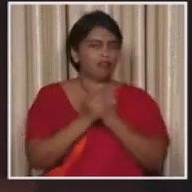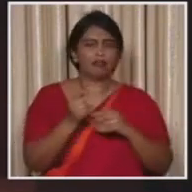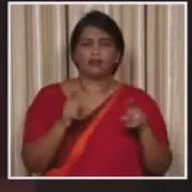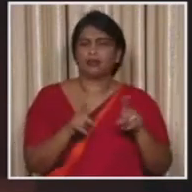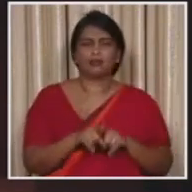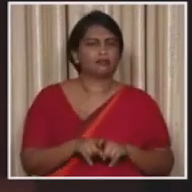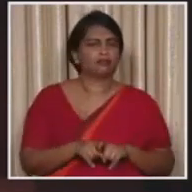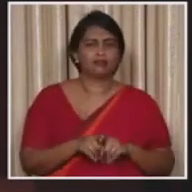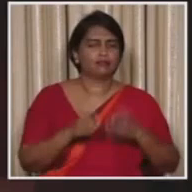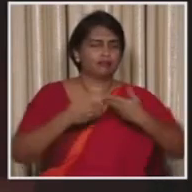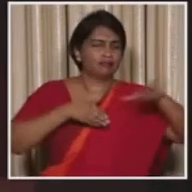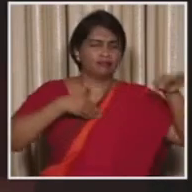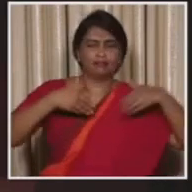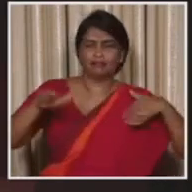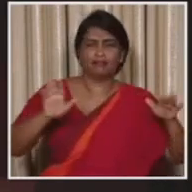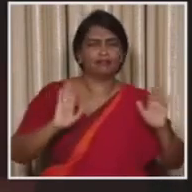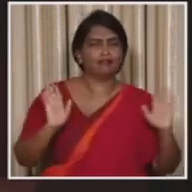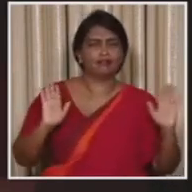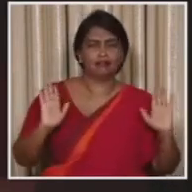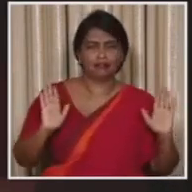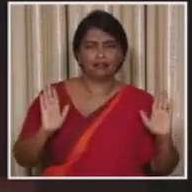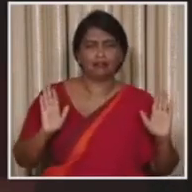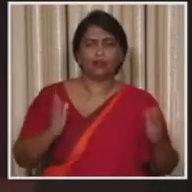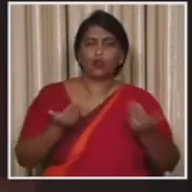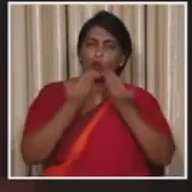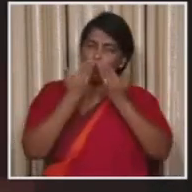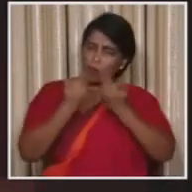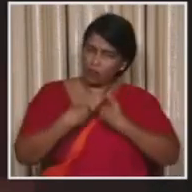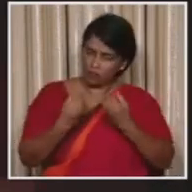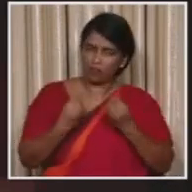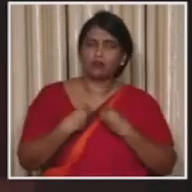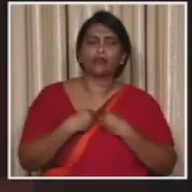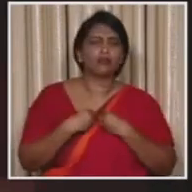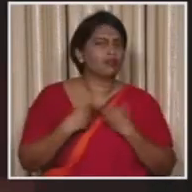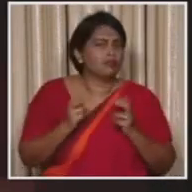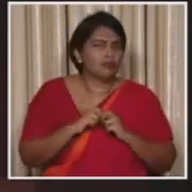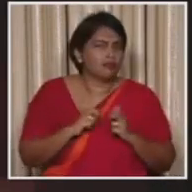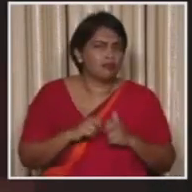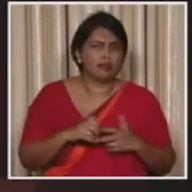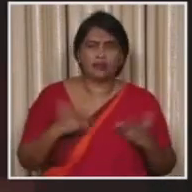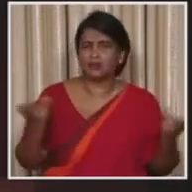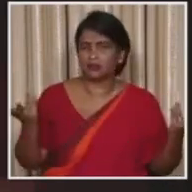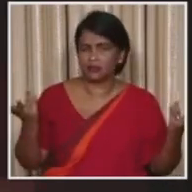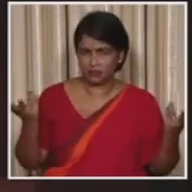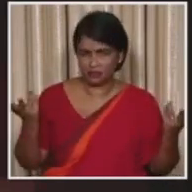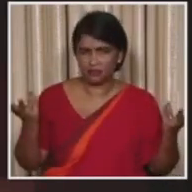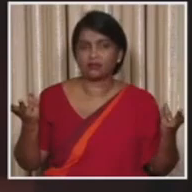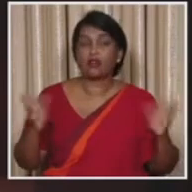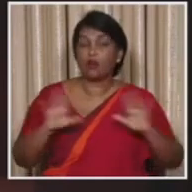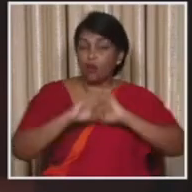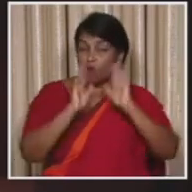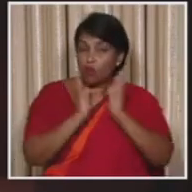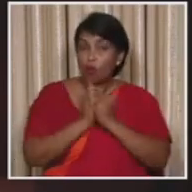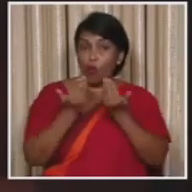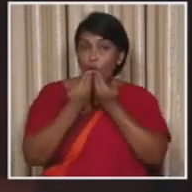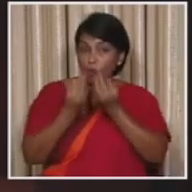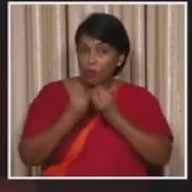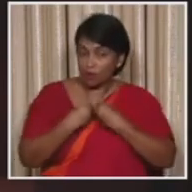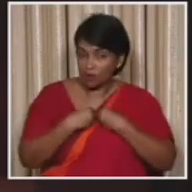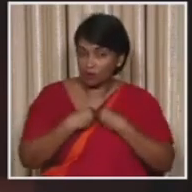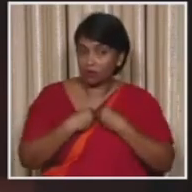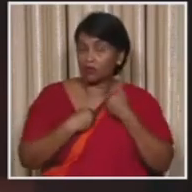කිසිම කෙනෙක් කොන් කරන්නේ නැහැ. ඔව් එතුමගේ උපදේශත් මම ගන්නවා. කිසි ප්‍රශ්නයක් නැහැ. හැබැයි හැම උපදේශයක්ම ගන්නෙ